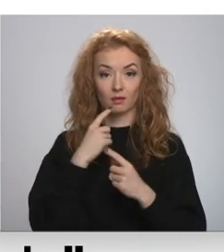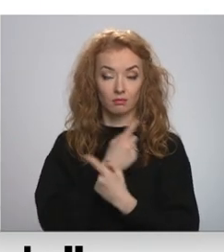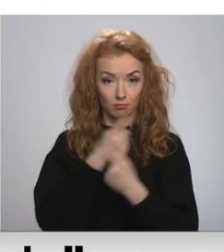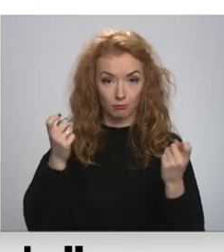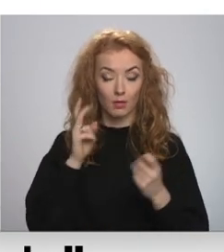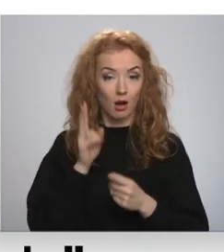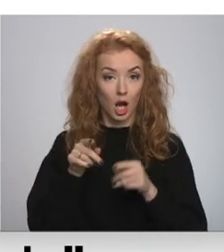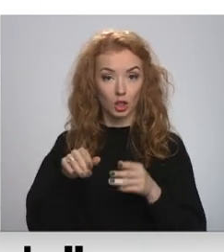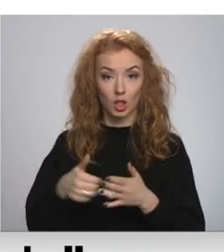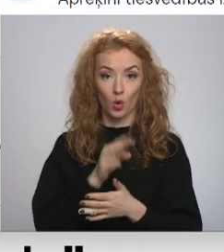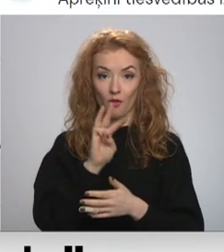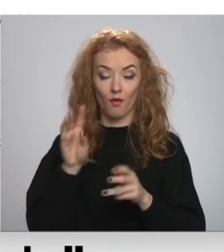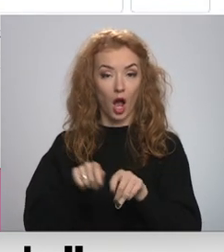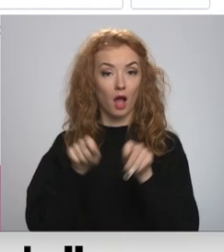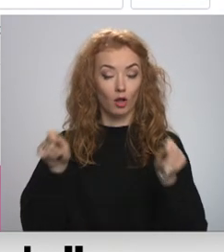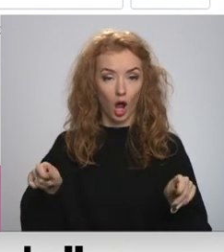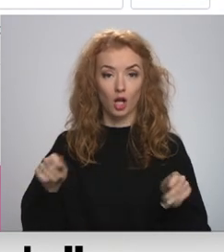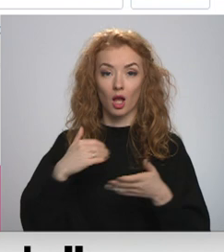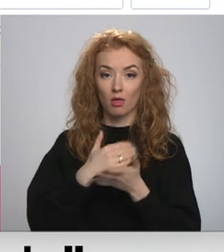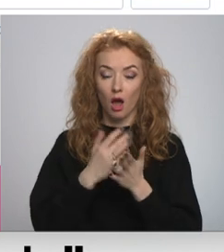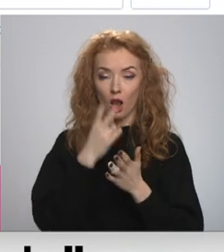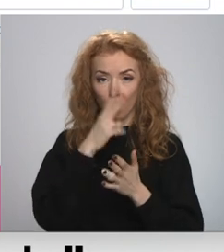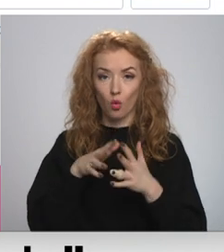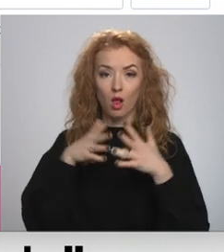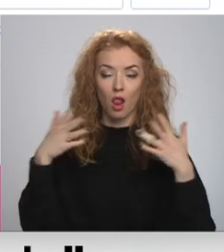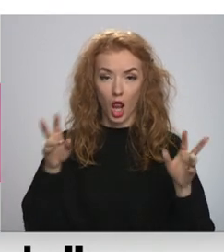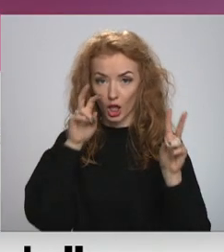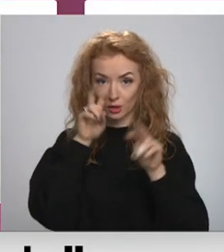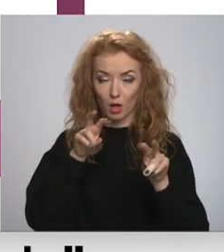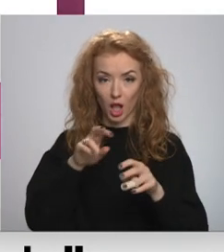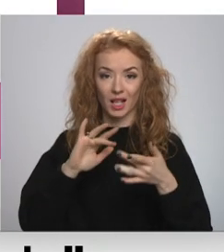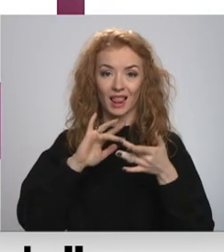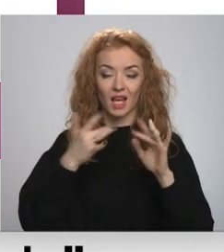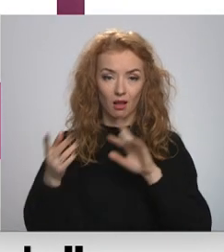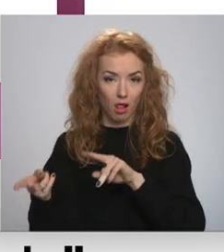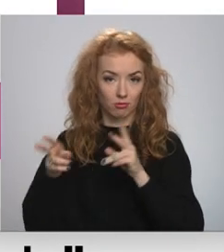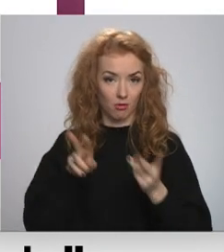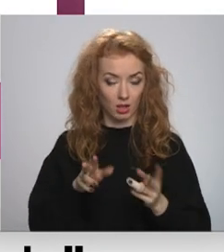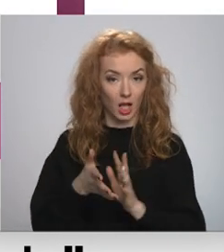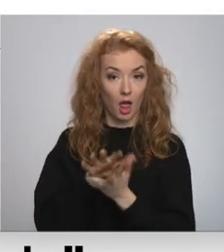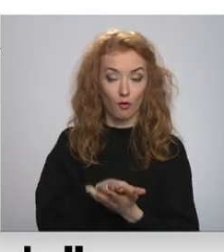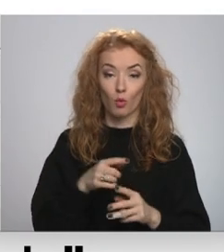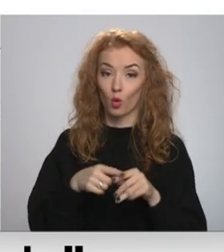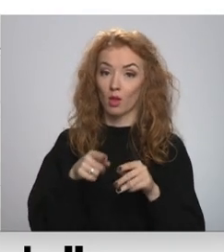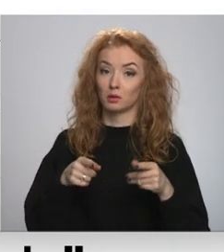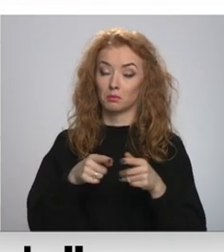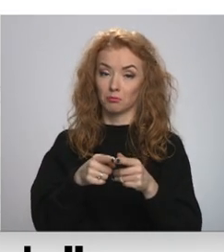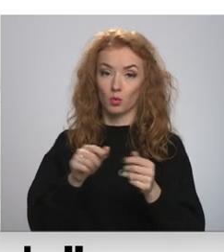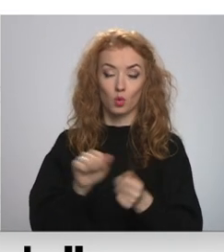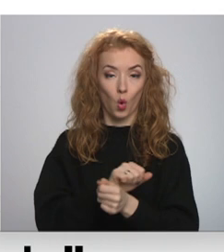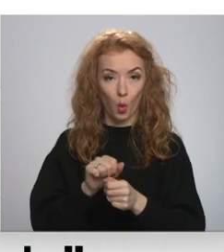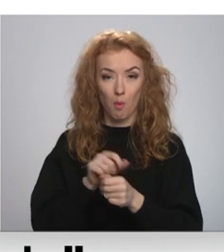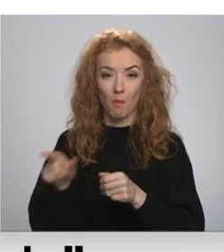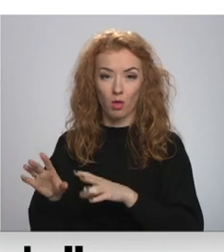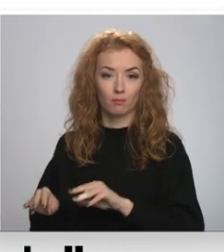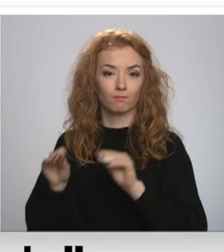jaunā portāla atklāšana ir daļa no apjomīgas tiesvedību un izmeklēšanas digitalizācijas reformas. Mērķis ir dokumentu aprit arvien